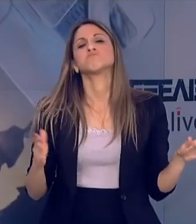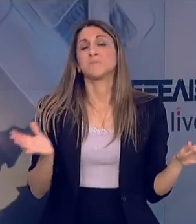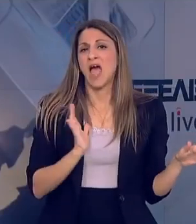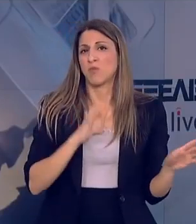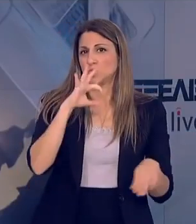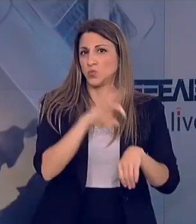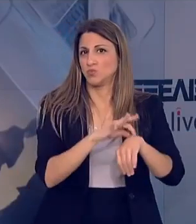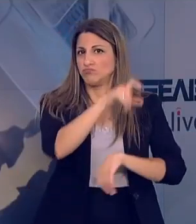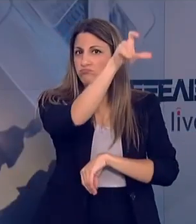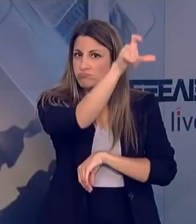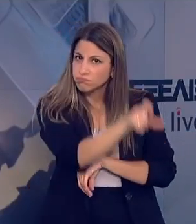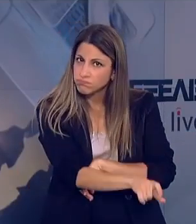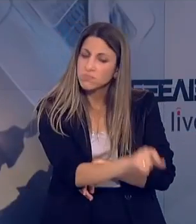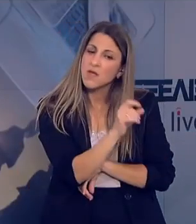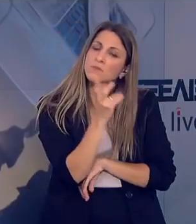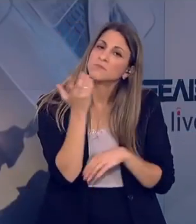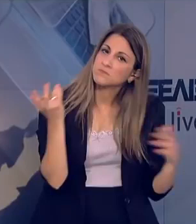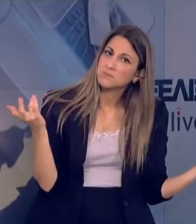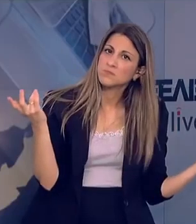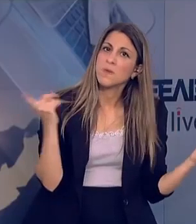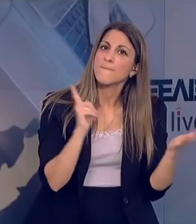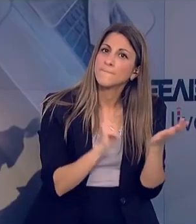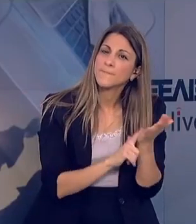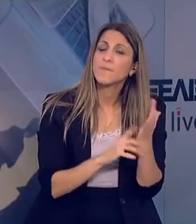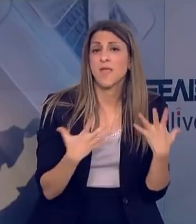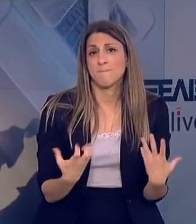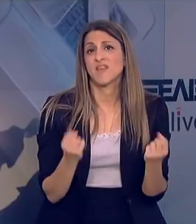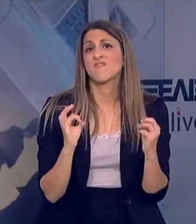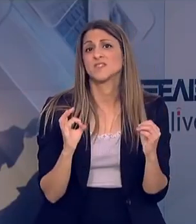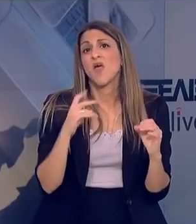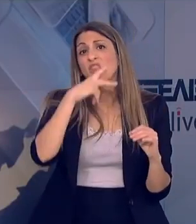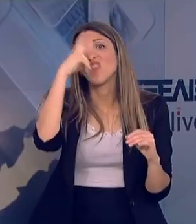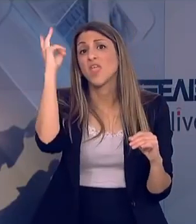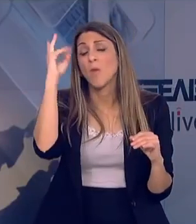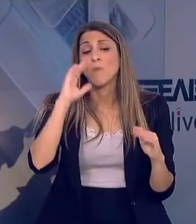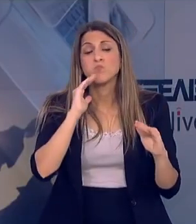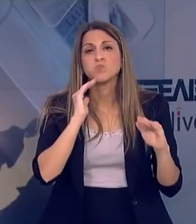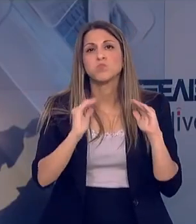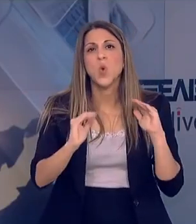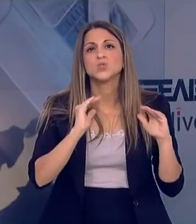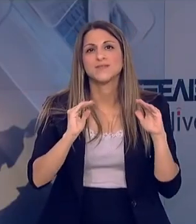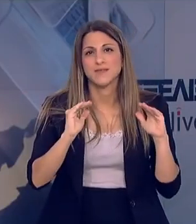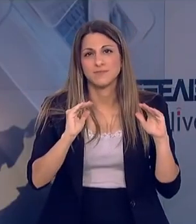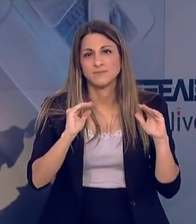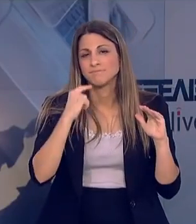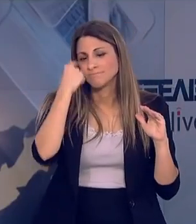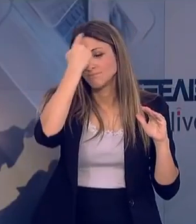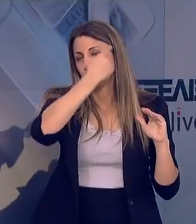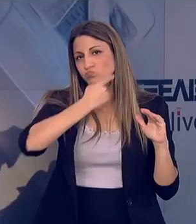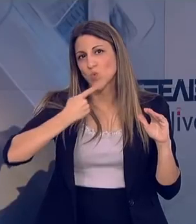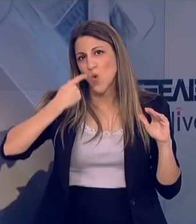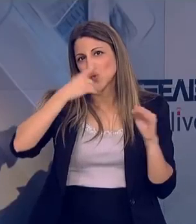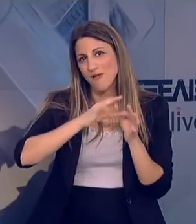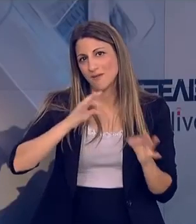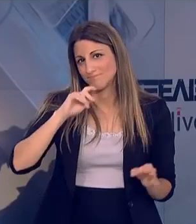νοσεί σε σχέση με την ανωνυμία του και τα προσωπικά του δεδομένα είναι συνταγματικά κατοχυρωμένο. Από εκεί και πέρα, όποτε